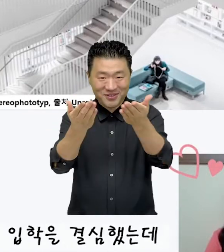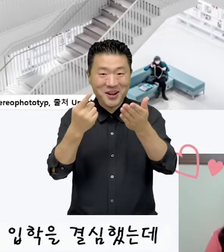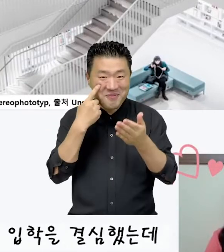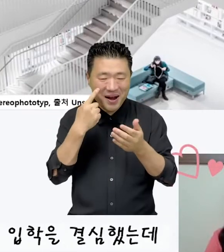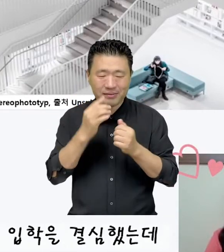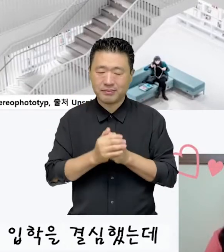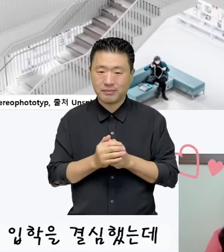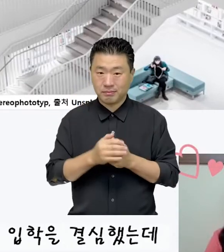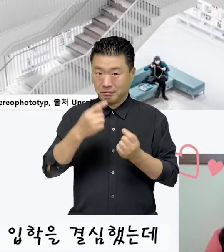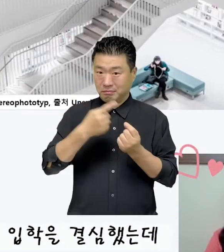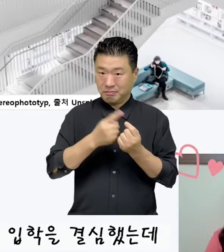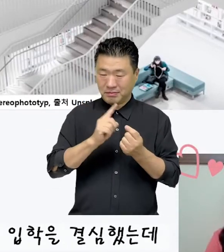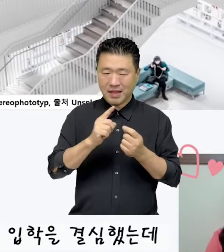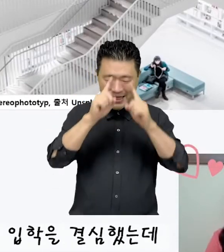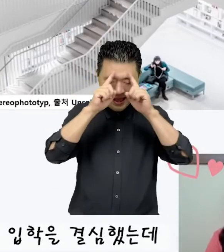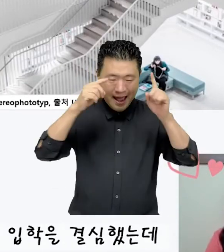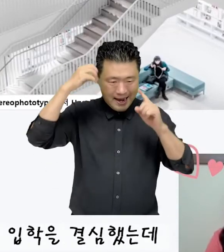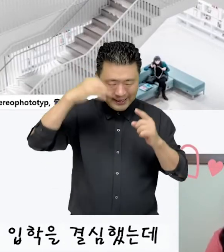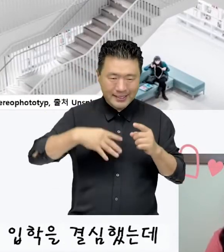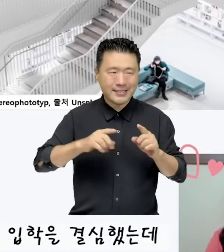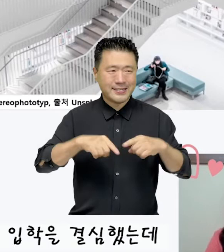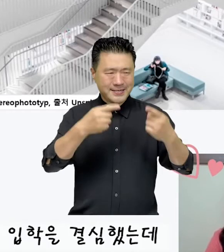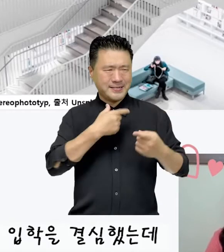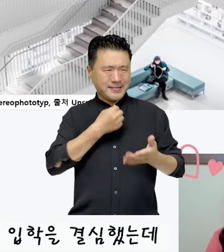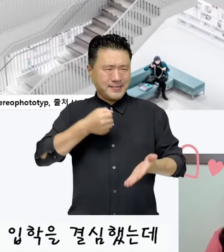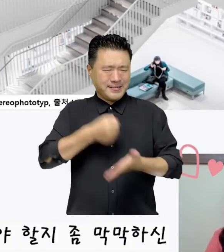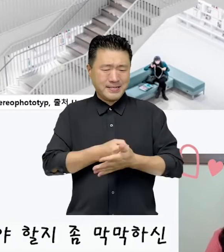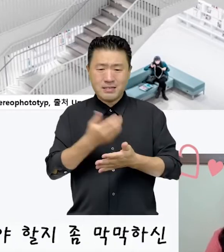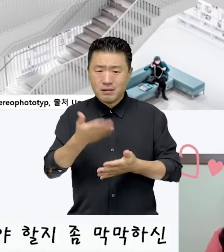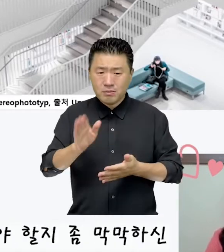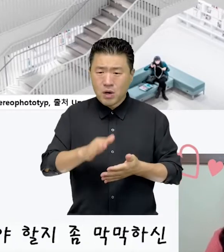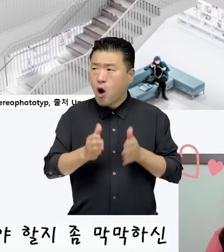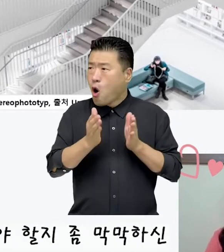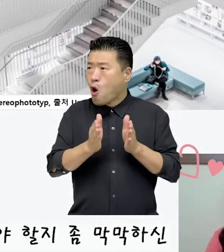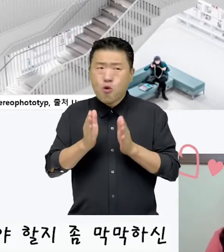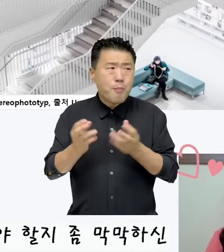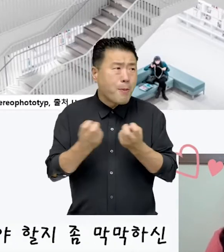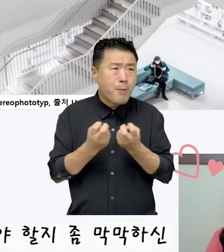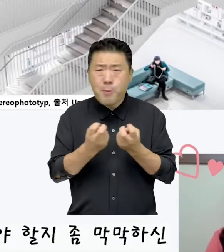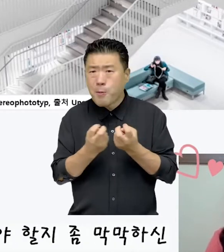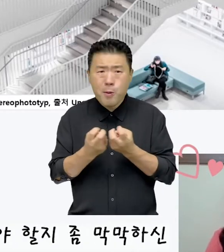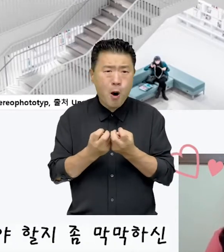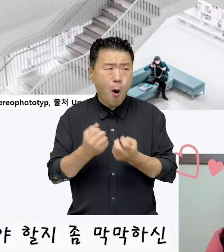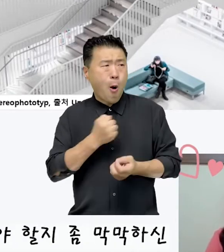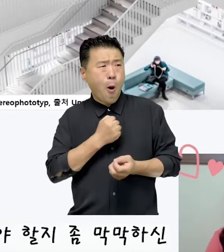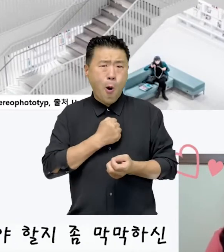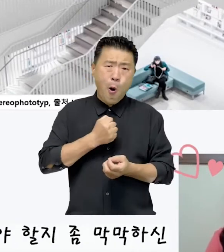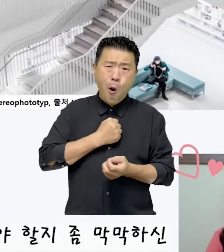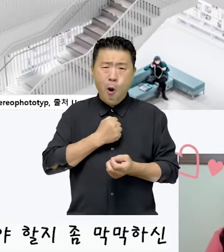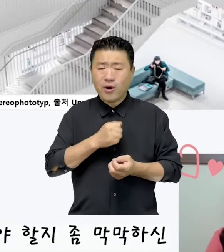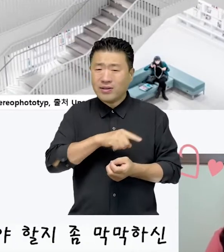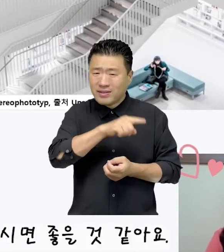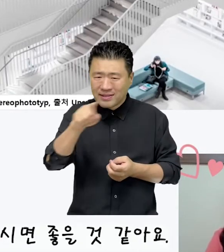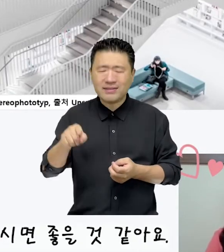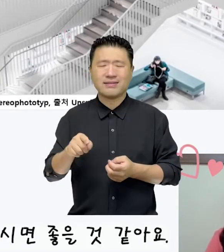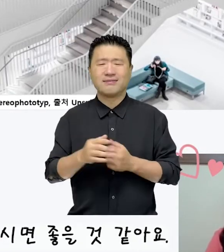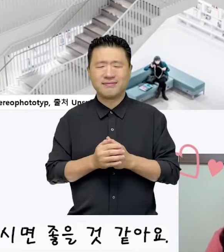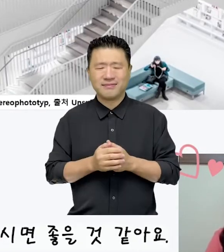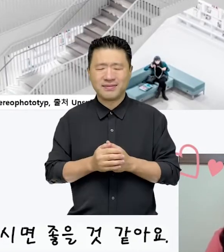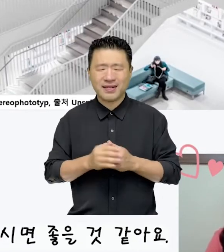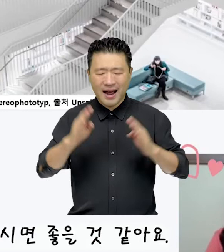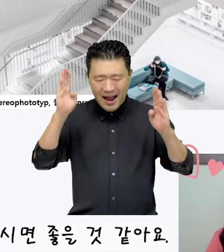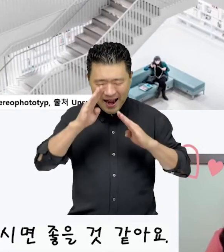첫 번째로는 대학원 입학을 결심했는데 뭐부터 어떻게 준비해야 될지 좀 막막하신 그